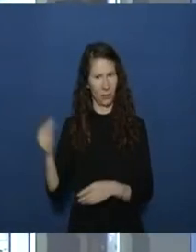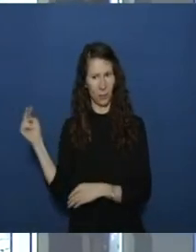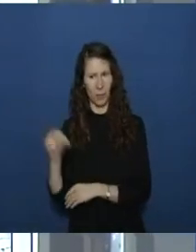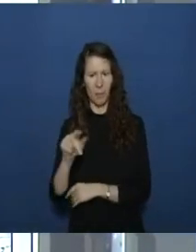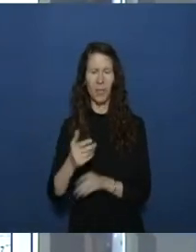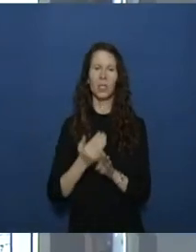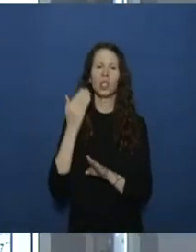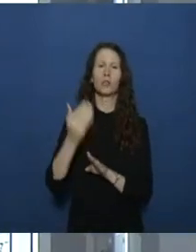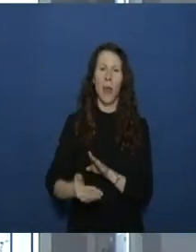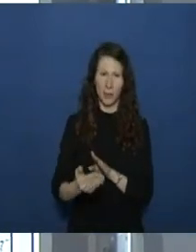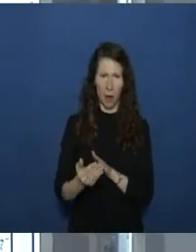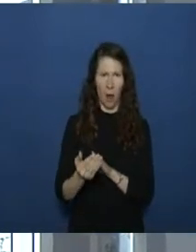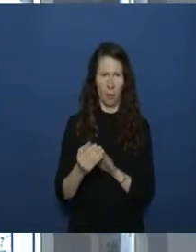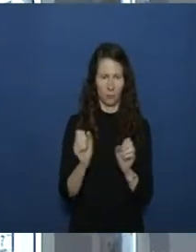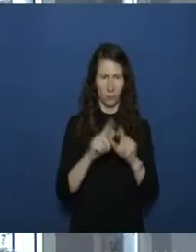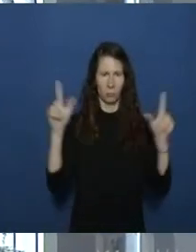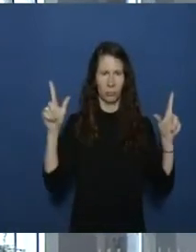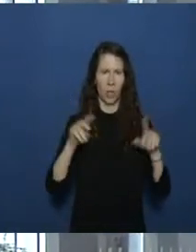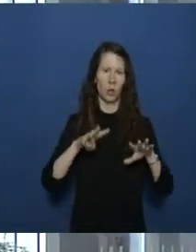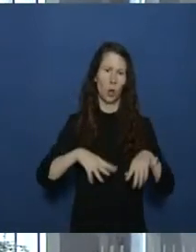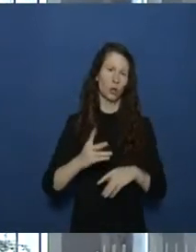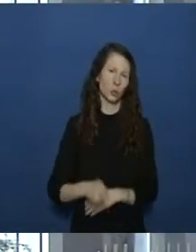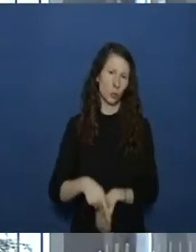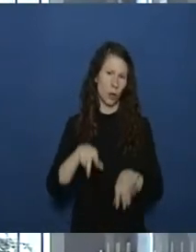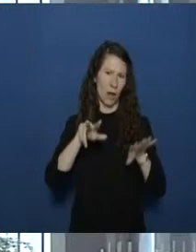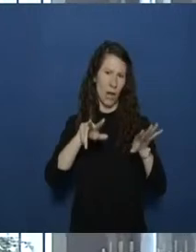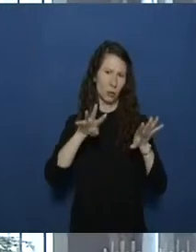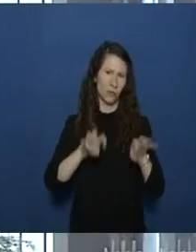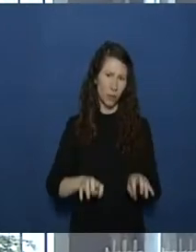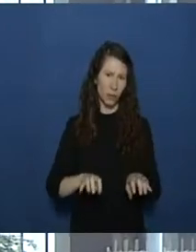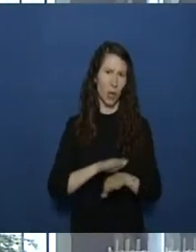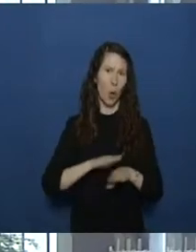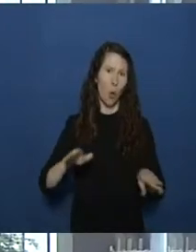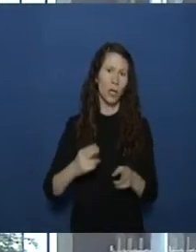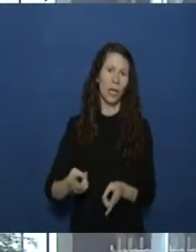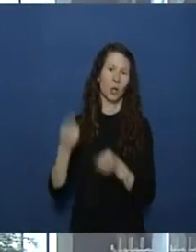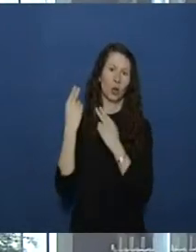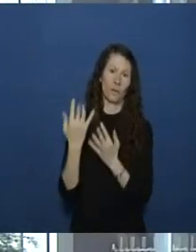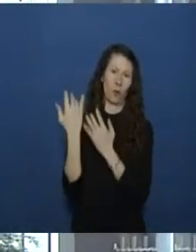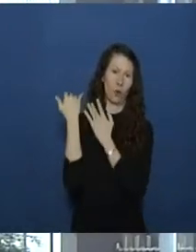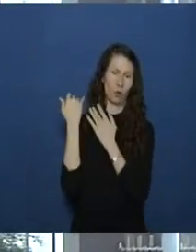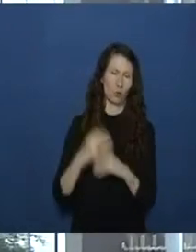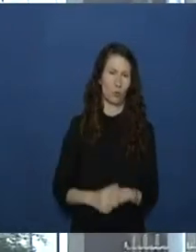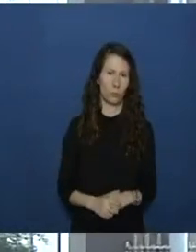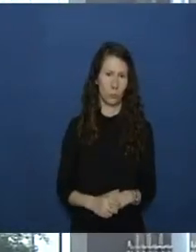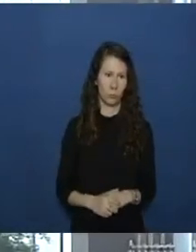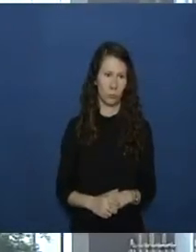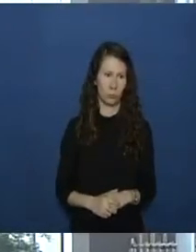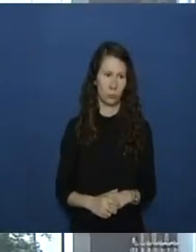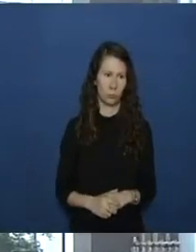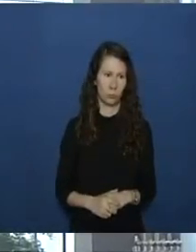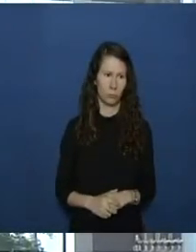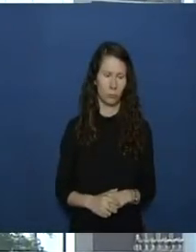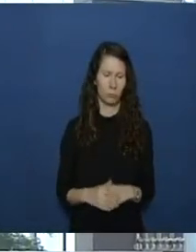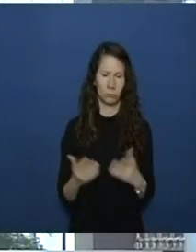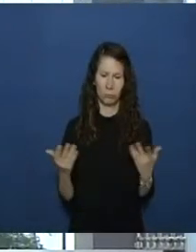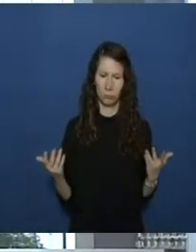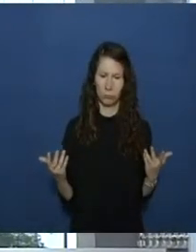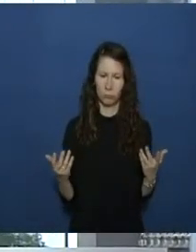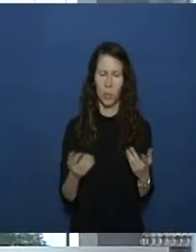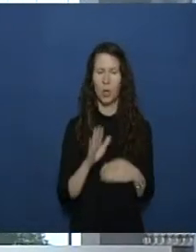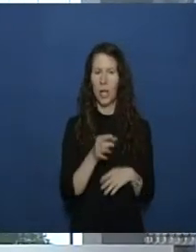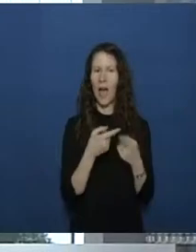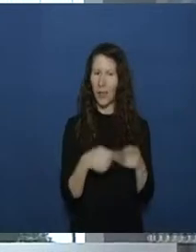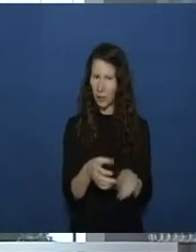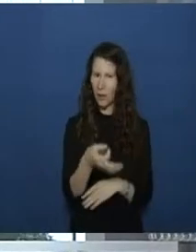im Jahr 1948, und das ohne Rückwirkung. Zu Ihrer anderen